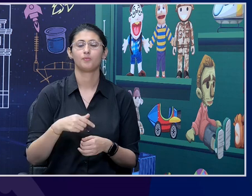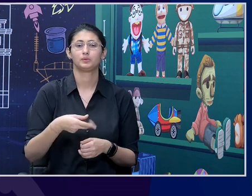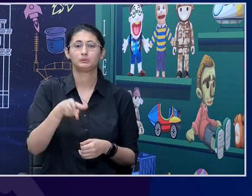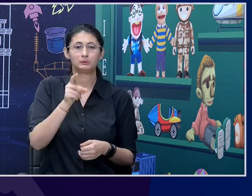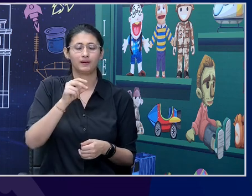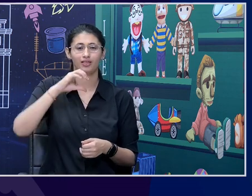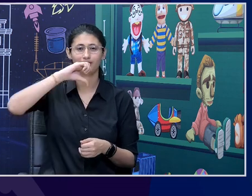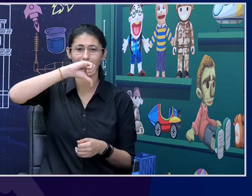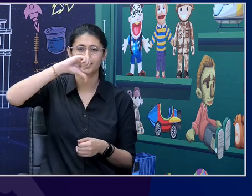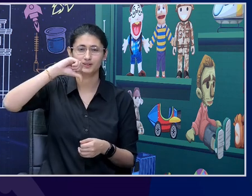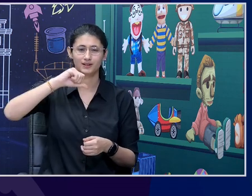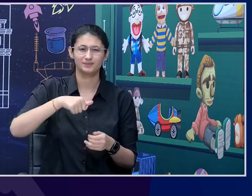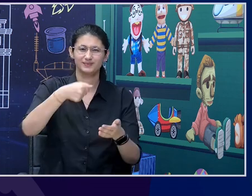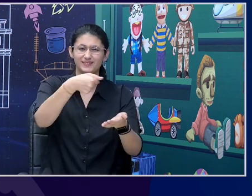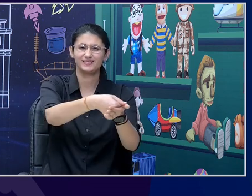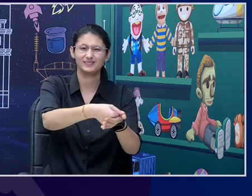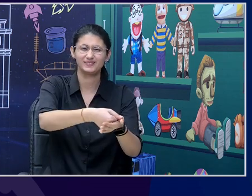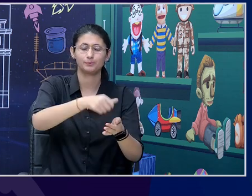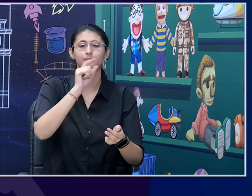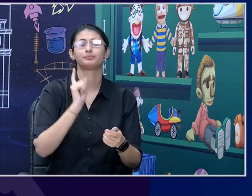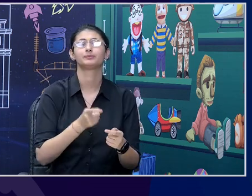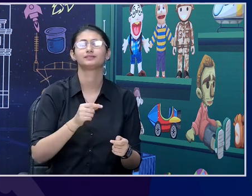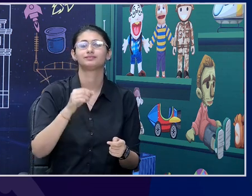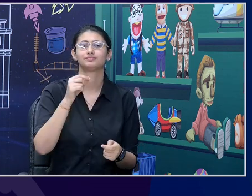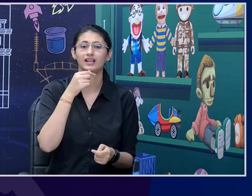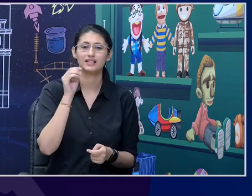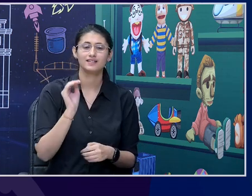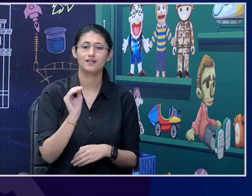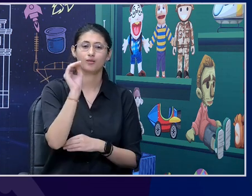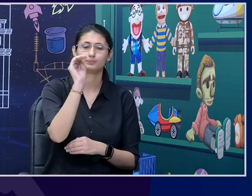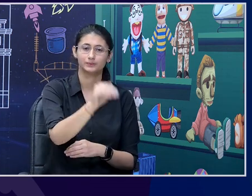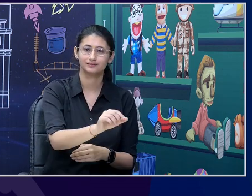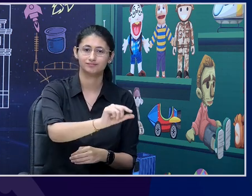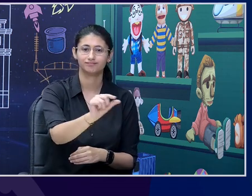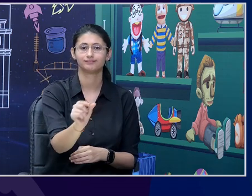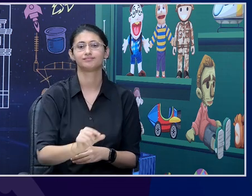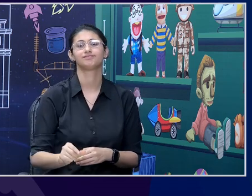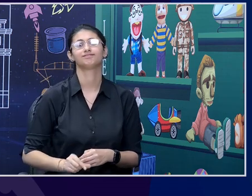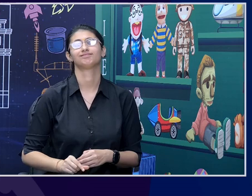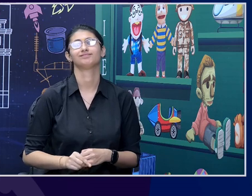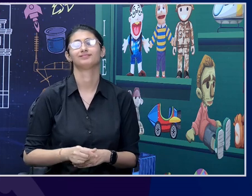के लिए नंबर पर आप जीत पाएंगे